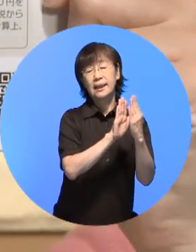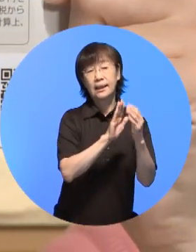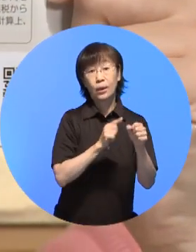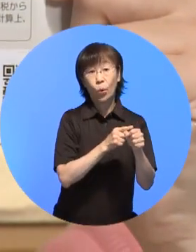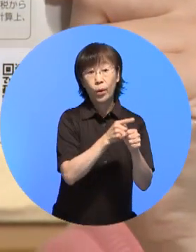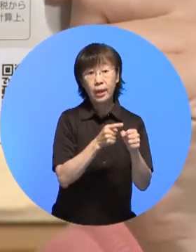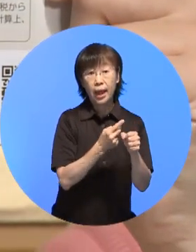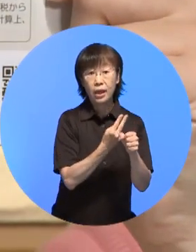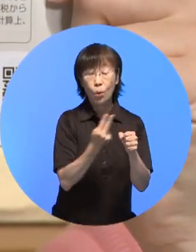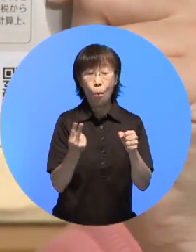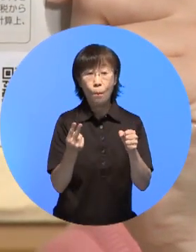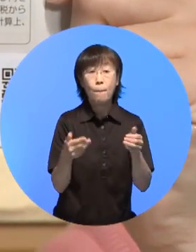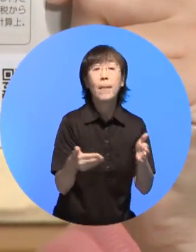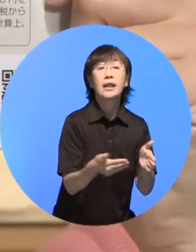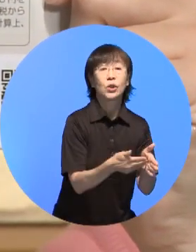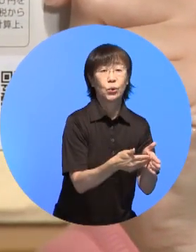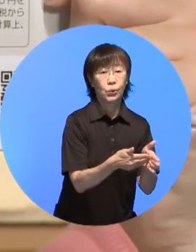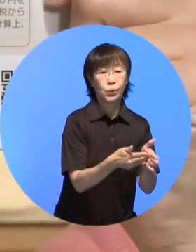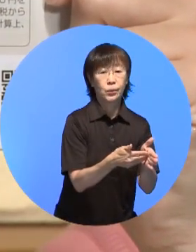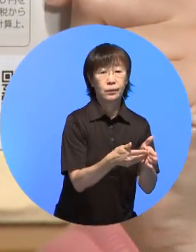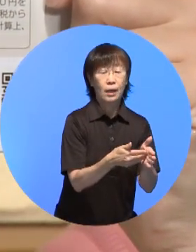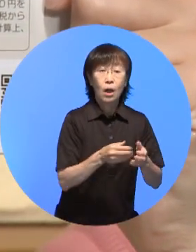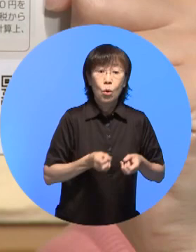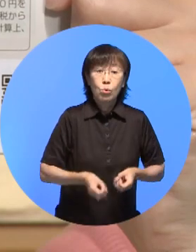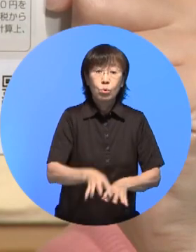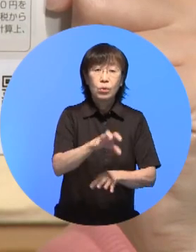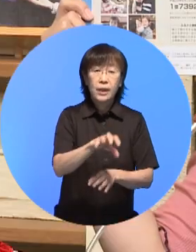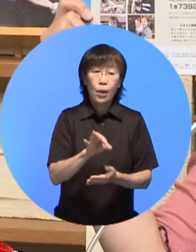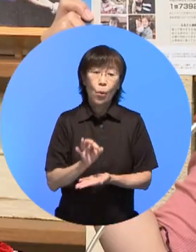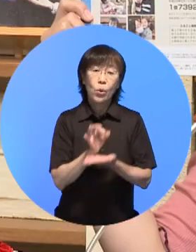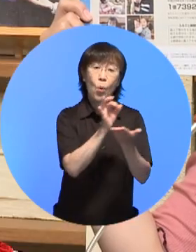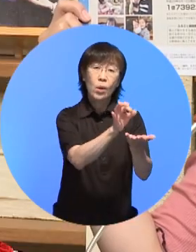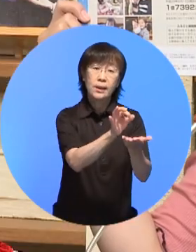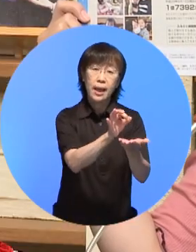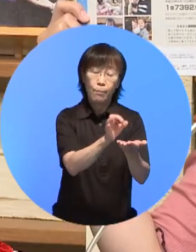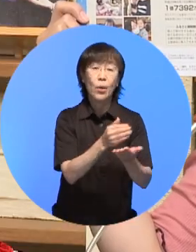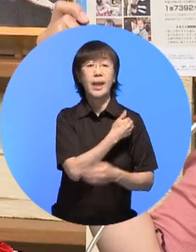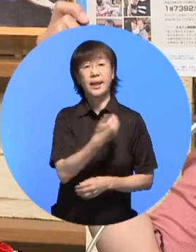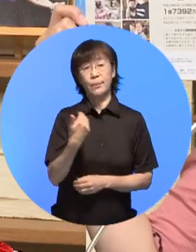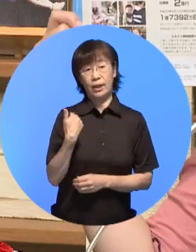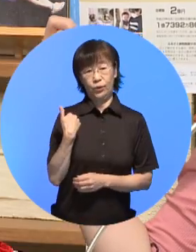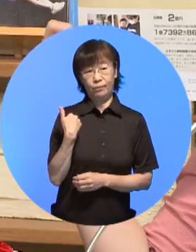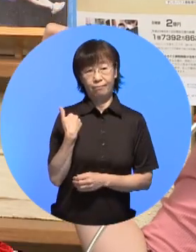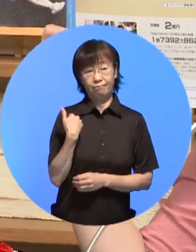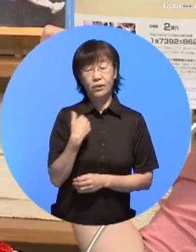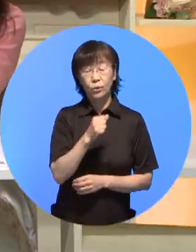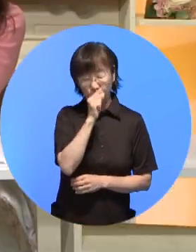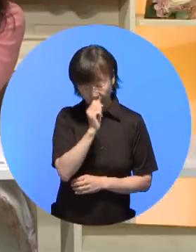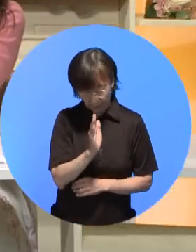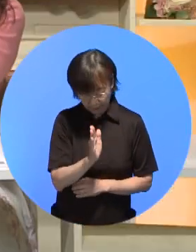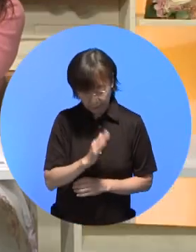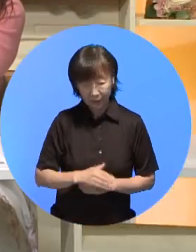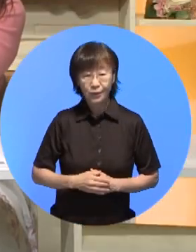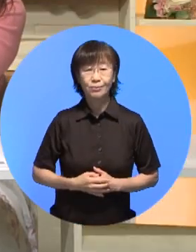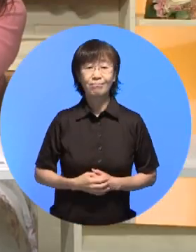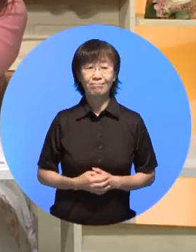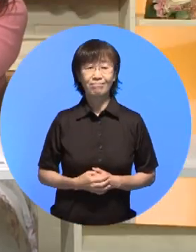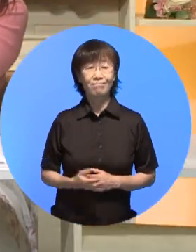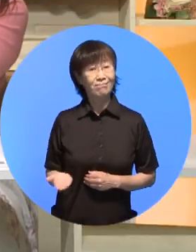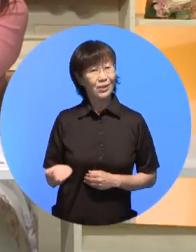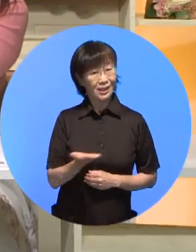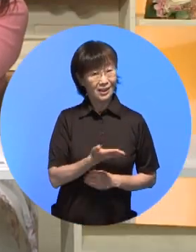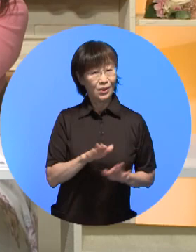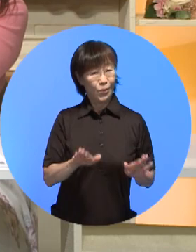今年度末までなんですけれどもねあの故郷納税ごご活用できますので皆さん是非ご協力をよろしくお願いします